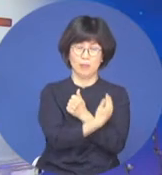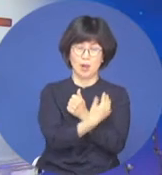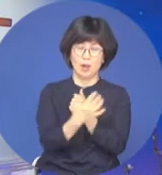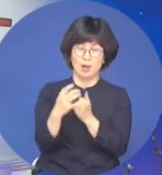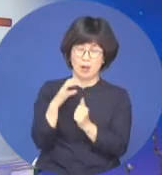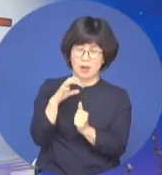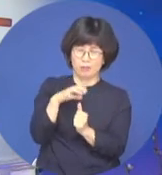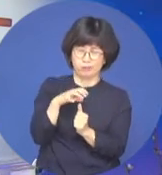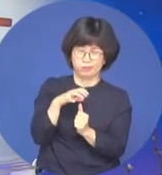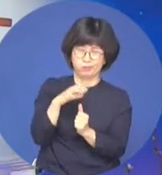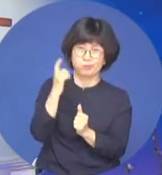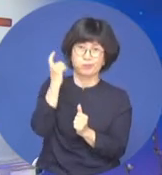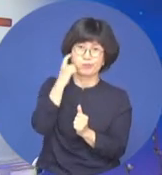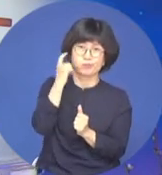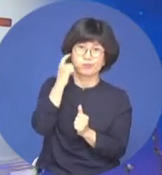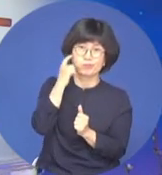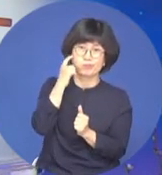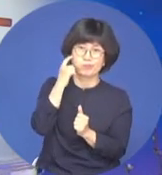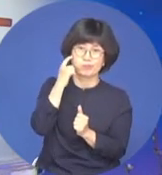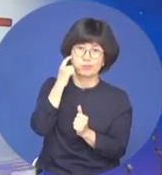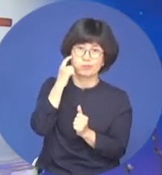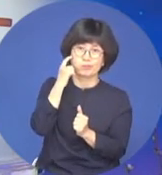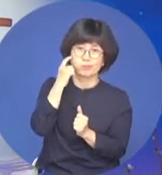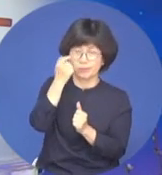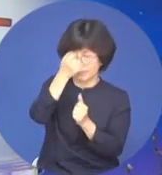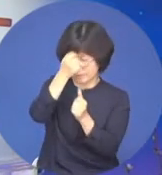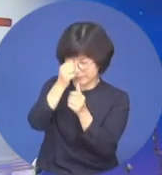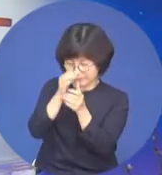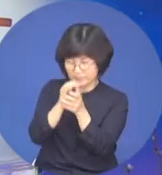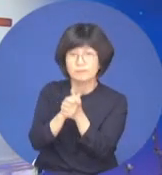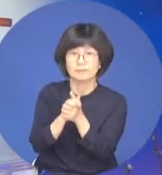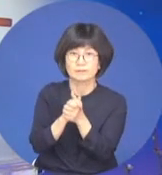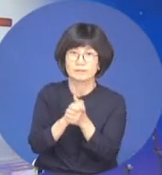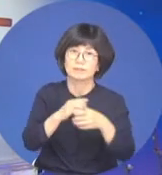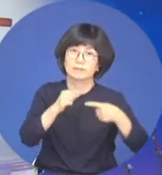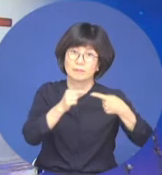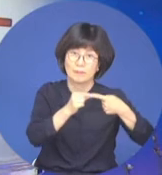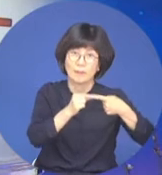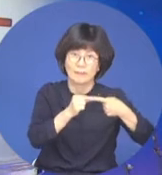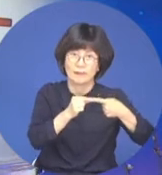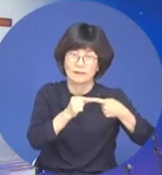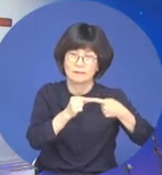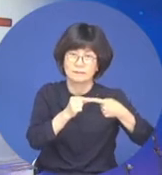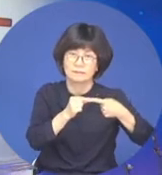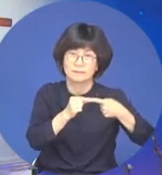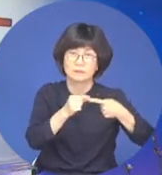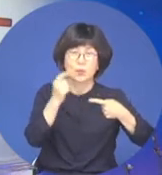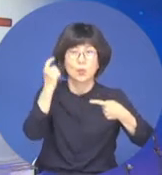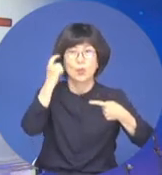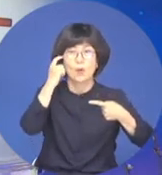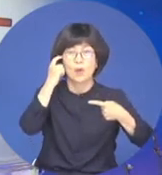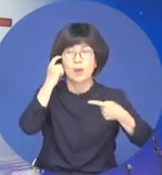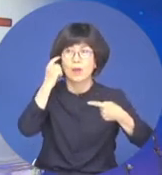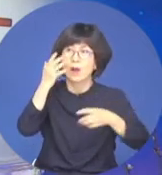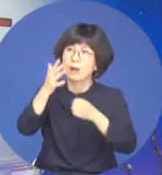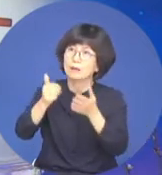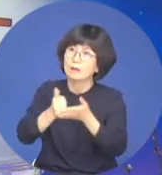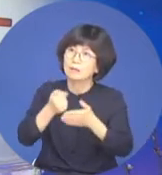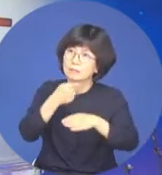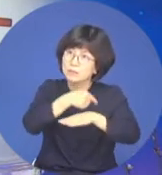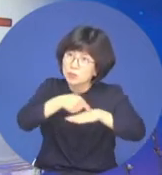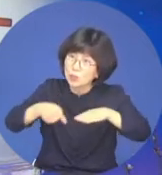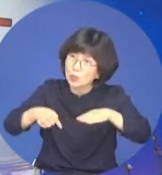이유가 어디 있습니까? 이렇게 이제 기도하잖아요. 첫 번째 기도는 왜 우리 민족이 하나님의 백성인데 죄를 줘도 그냥